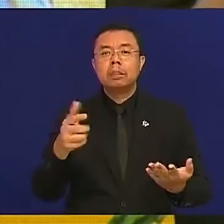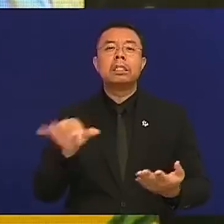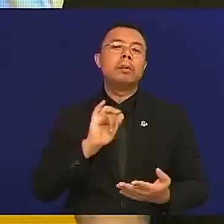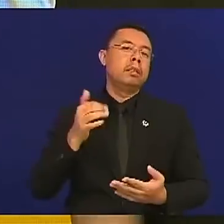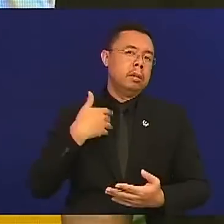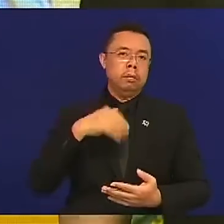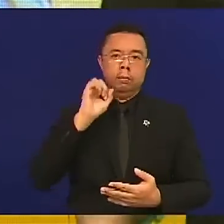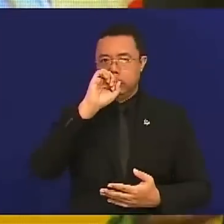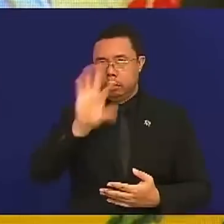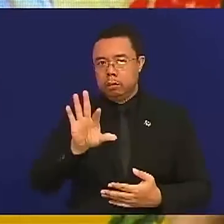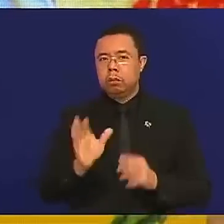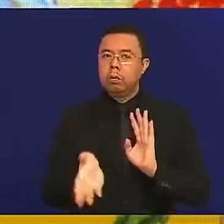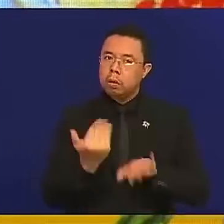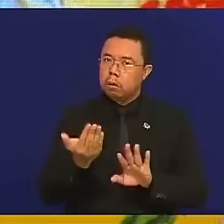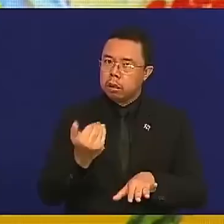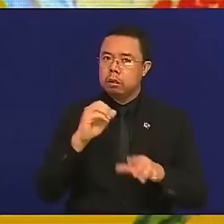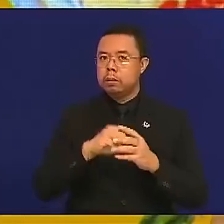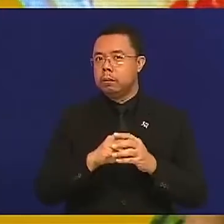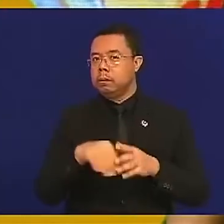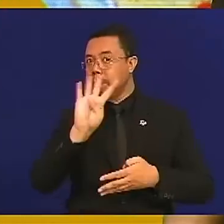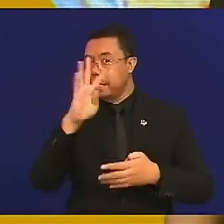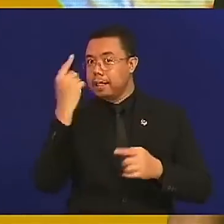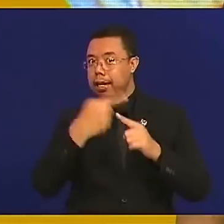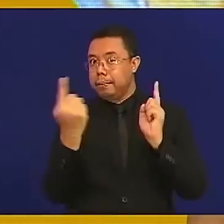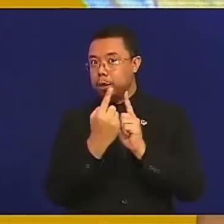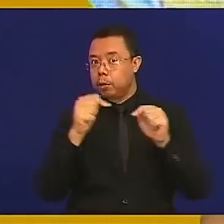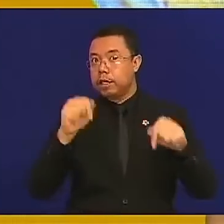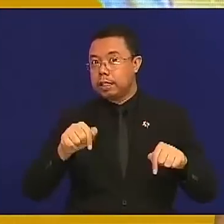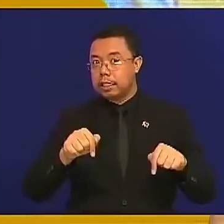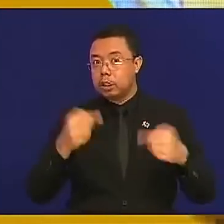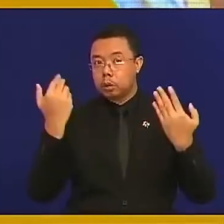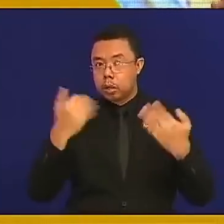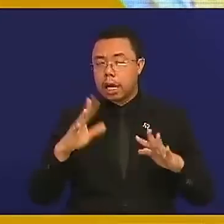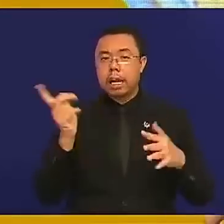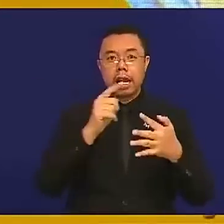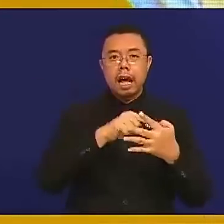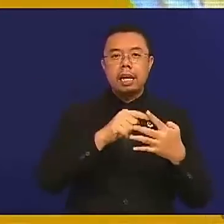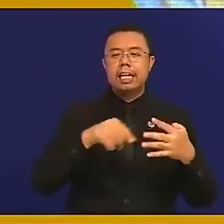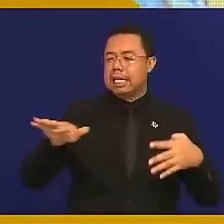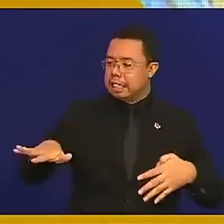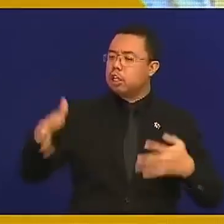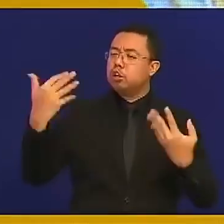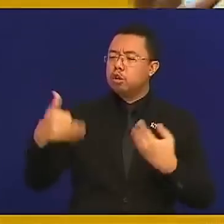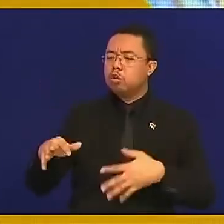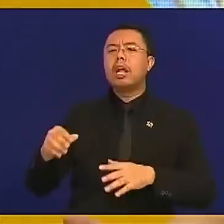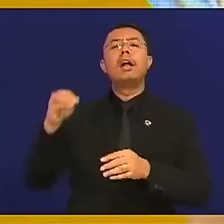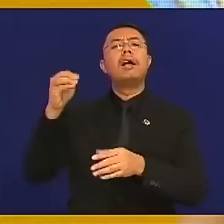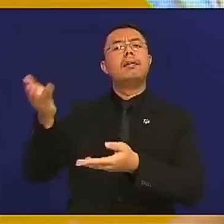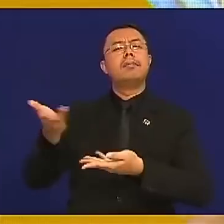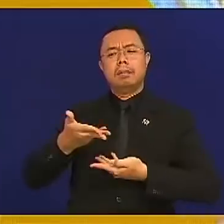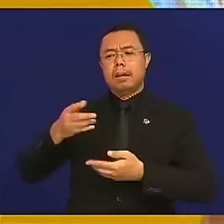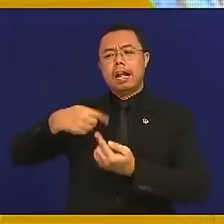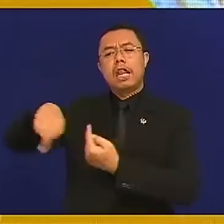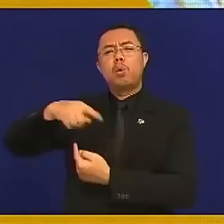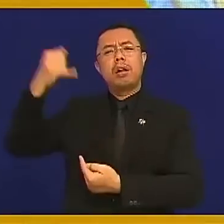Seperti yang saya kemukakan berulang-ulang dalam 4 pertemuan ini. Yang dari kecil sudah mendapat lingkungan yang